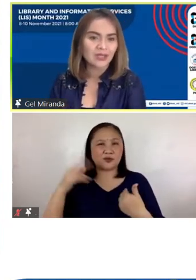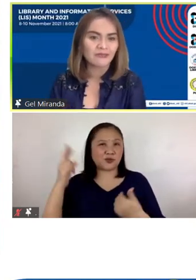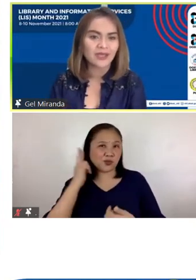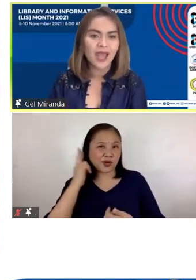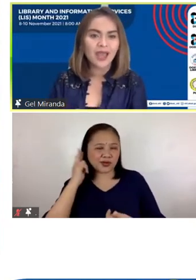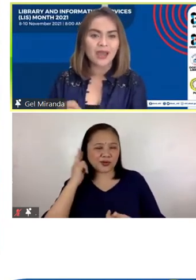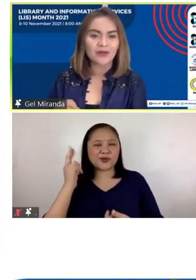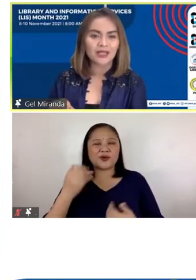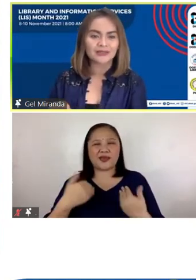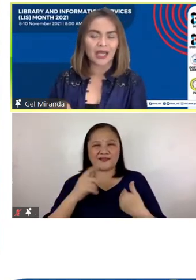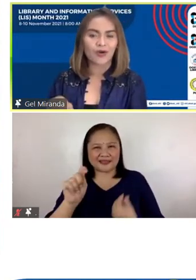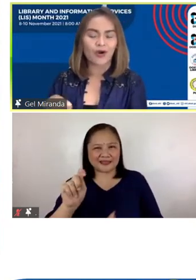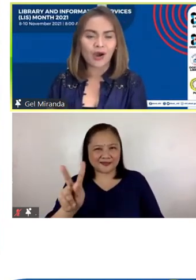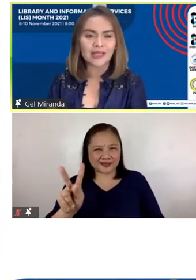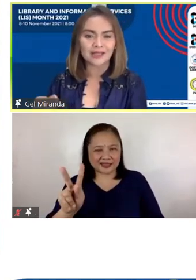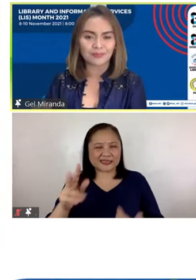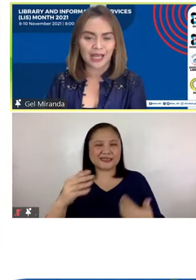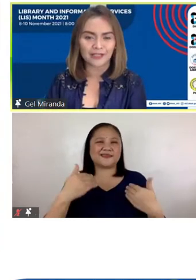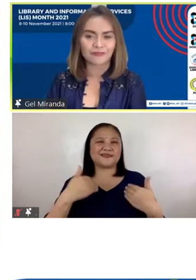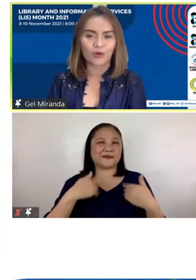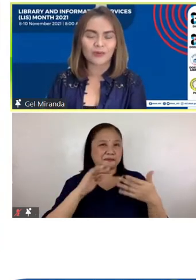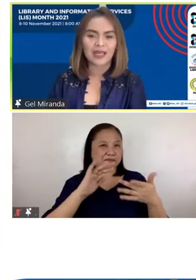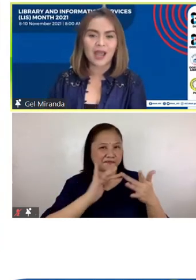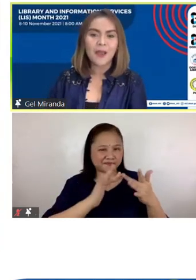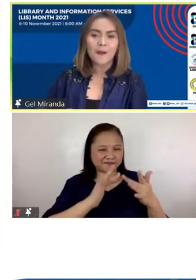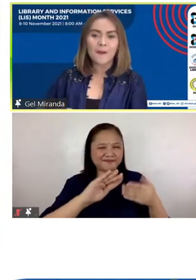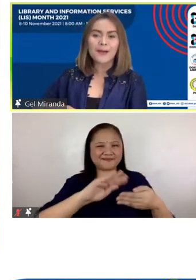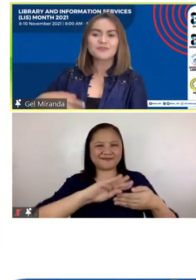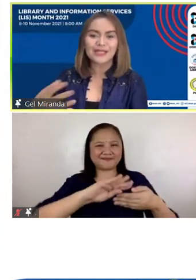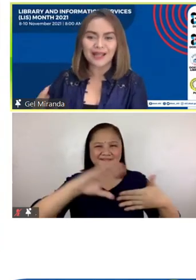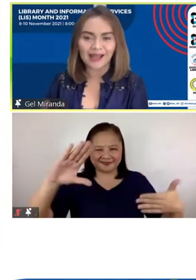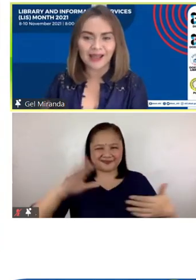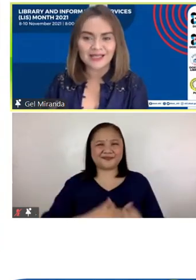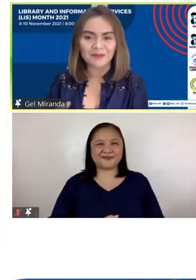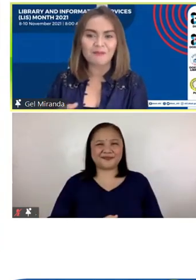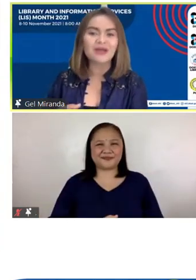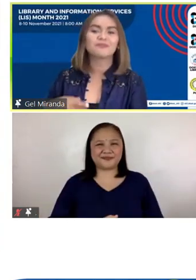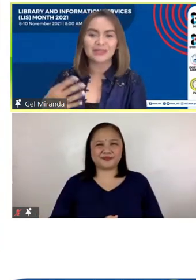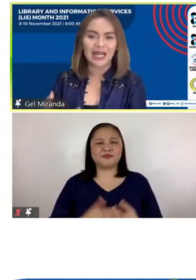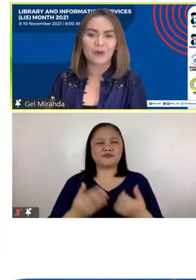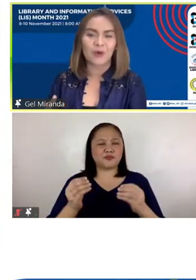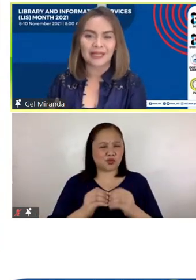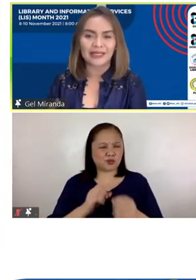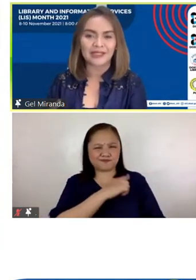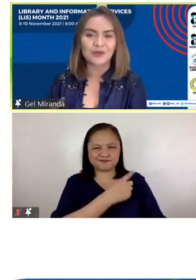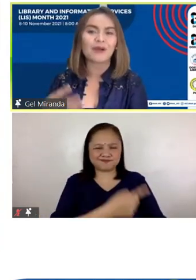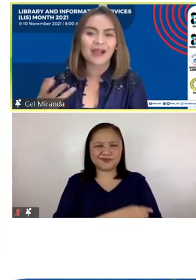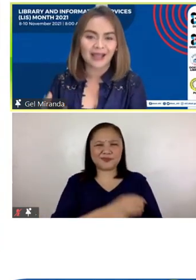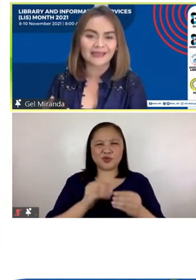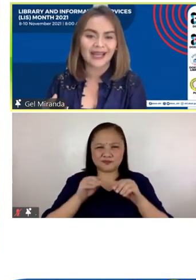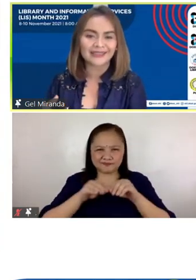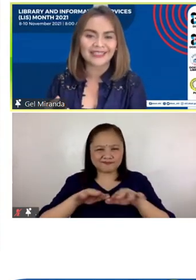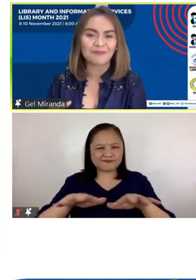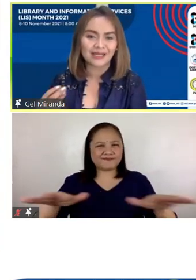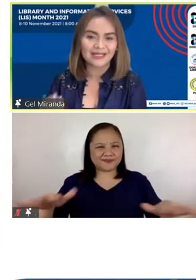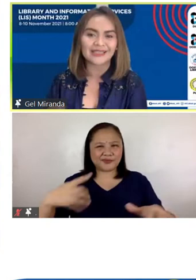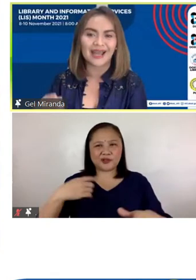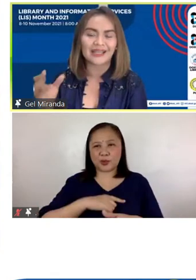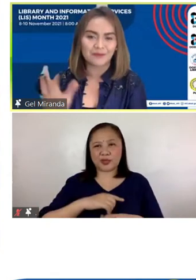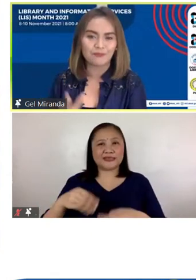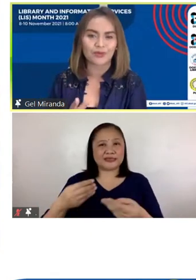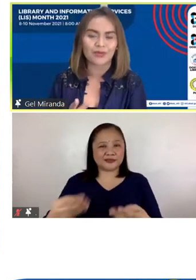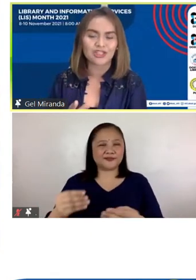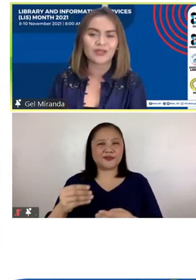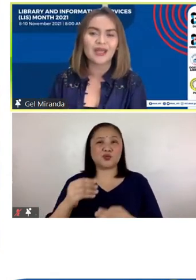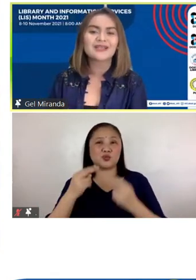tayong TV, meron na rin tayong online platform. Kaya, mas pinalakas, mas pinalawak pa natin yung paghahatid natin ng balita